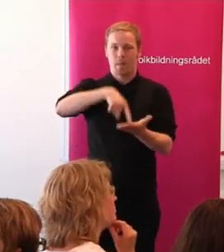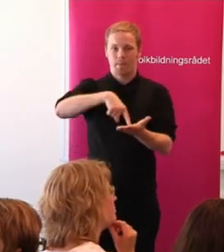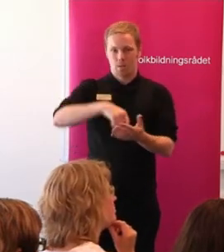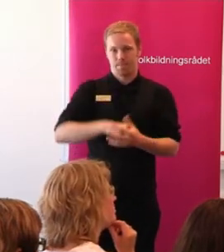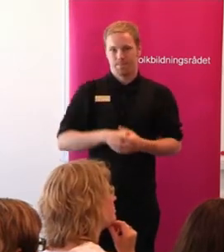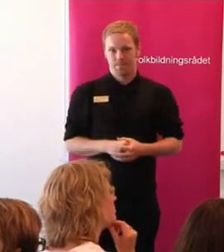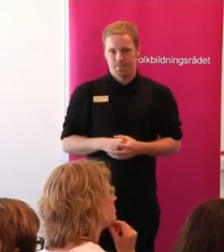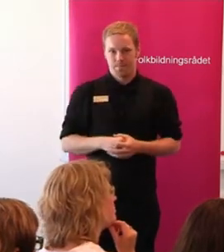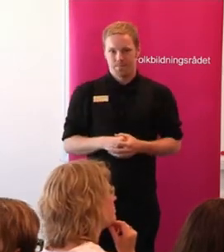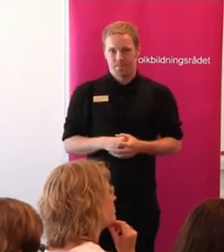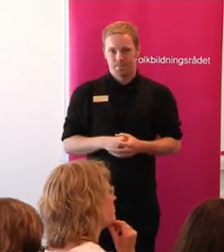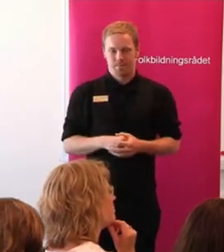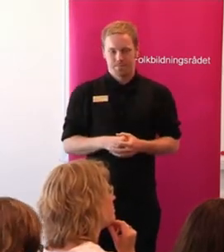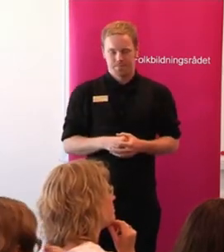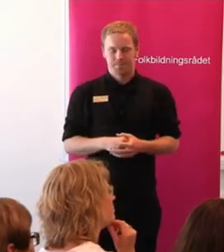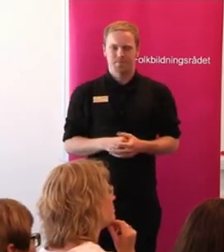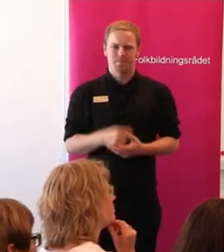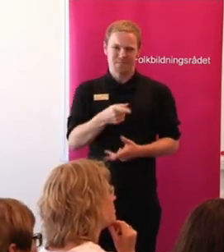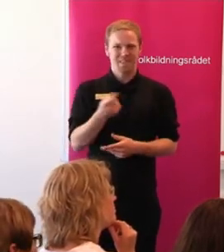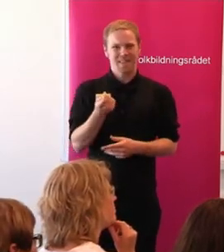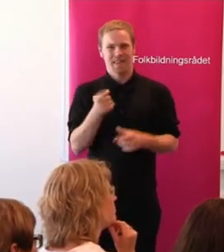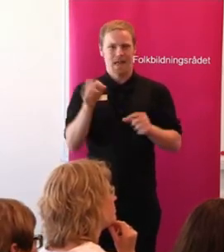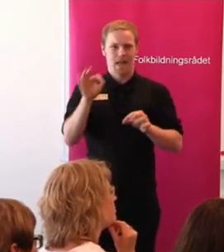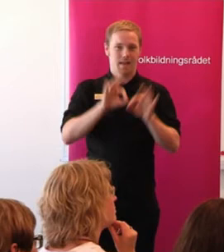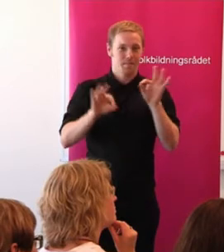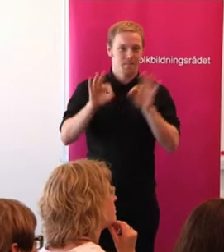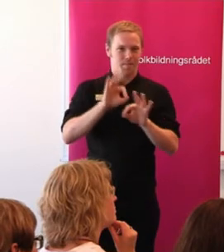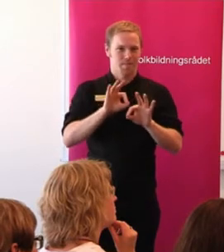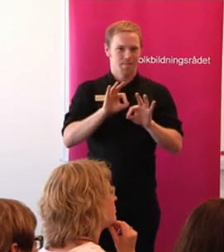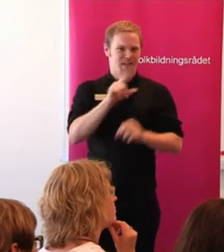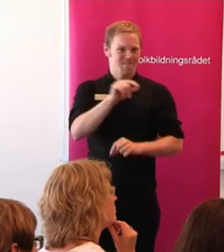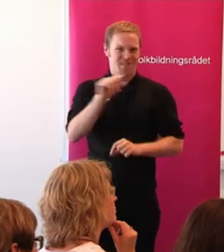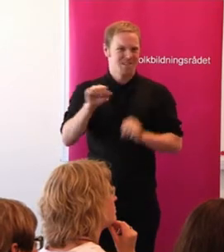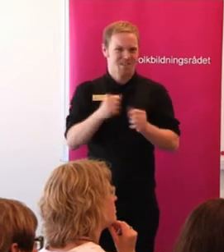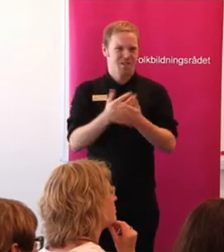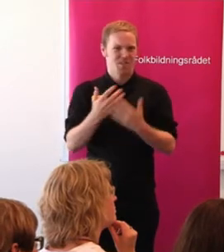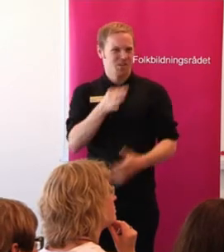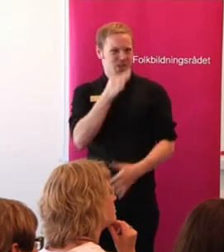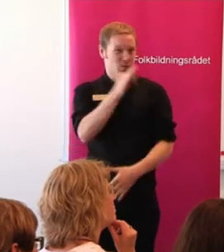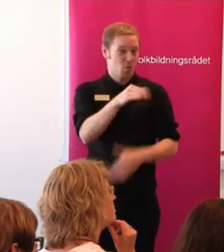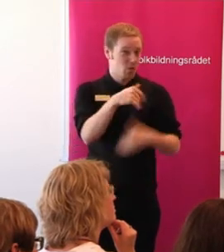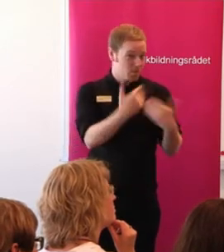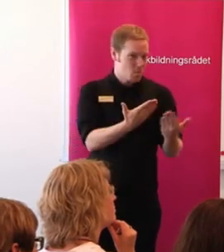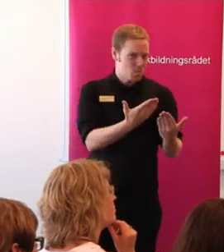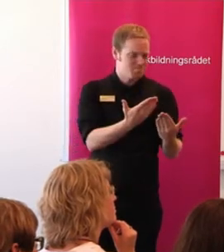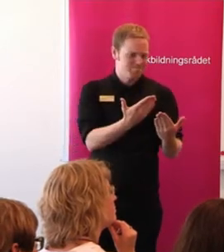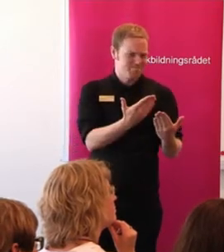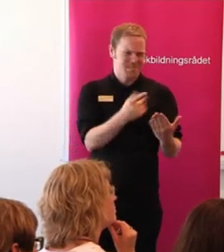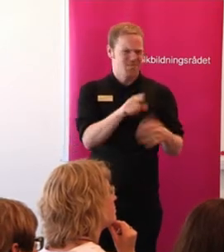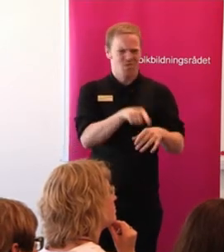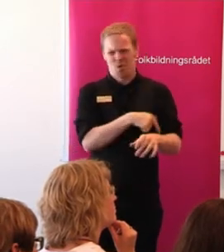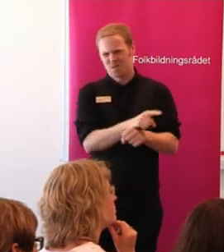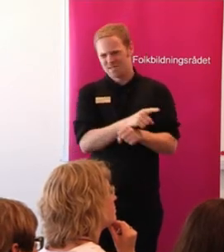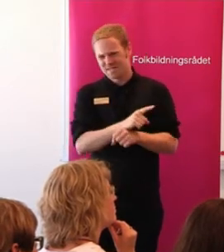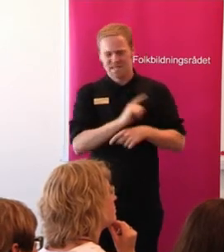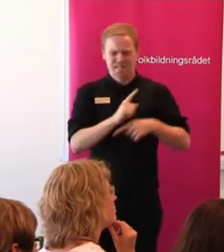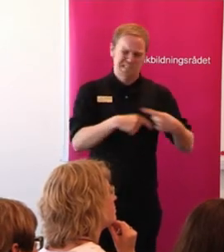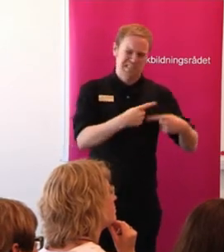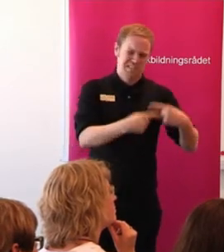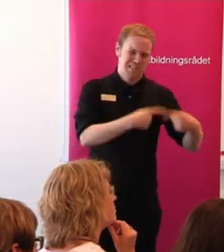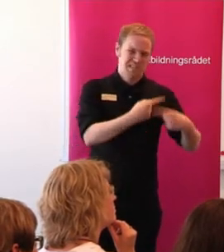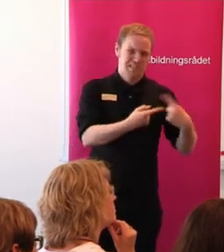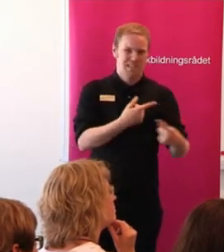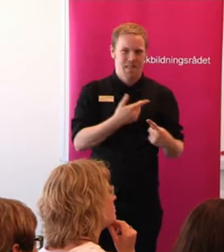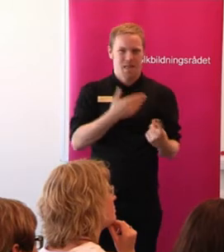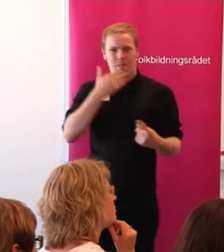apropå lite experiment här. Ibland är det bra att inte be om lov, utan det tar för lång tid att be om lov allting, utan det är bättre att bli